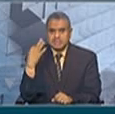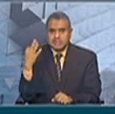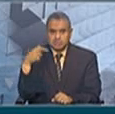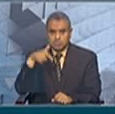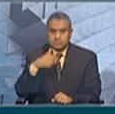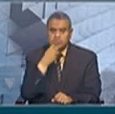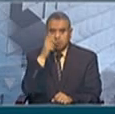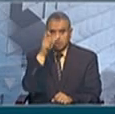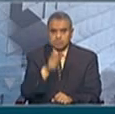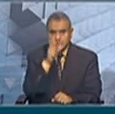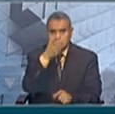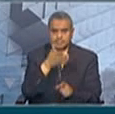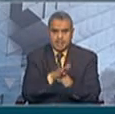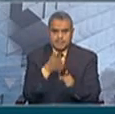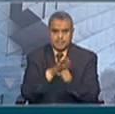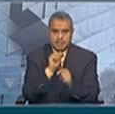993,463 شخصا.